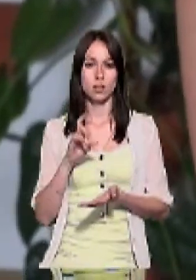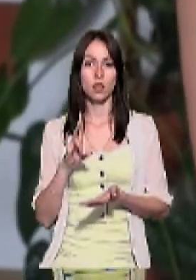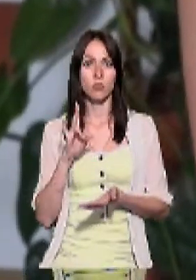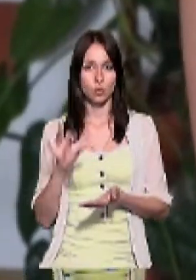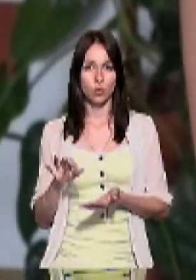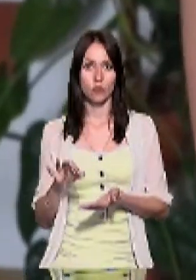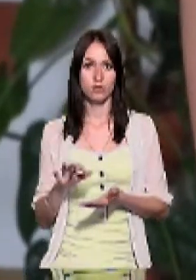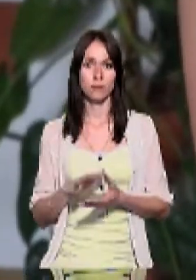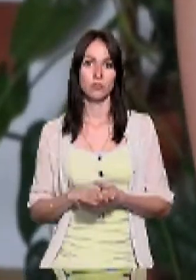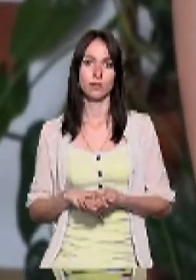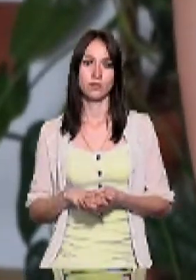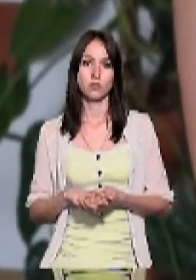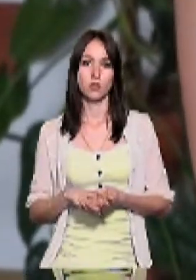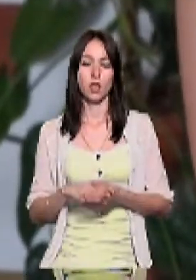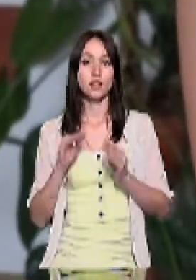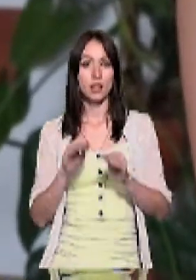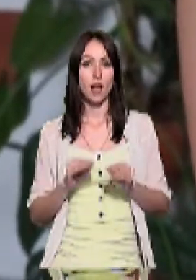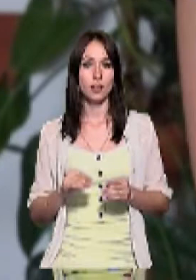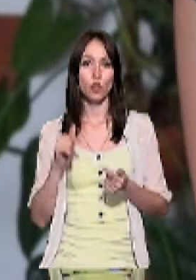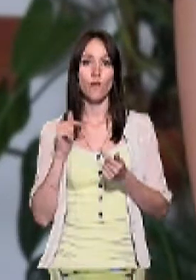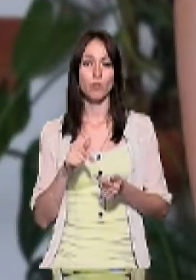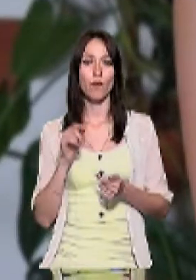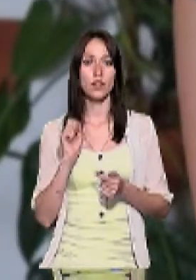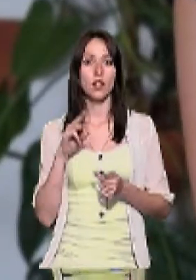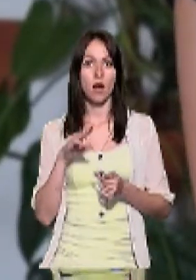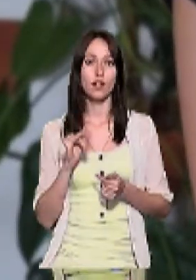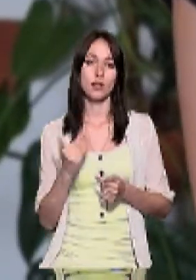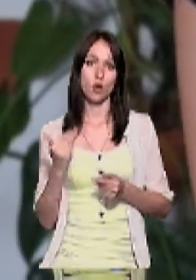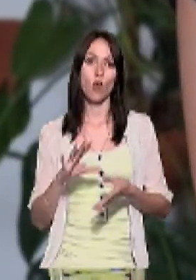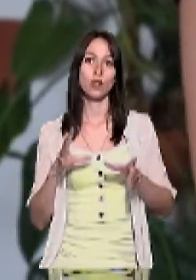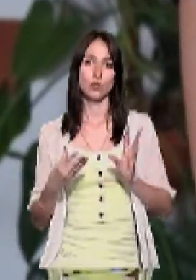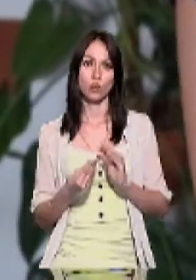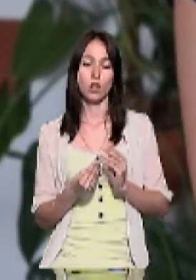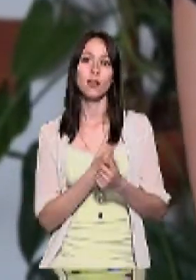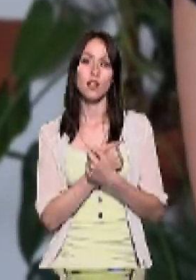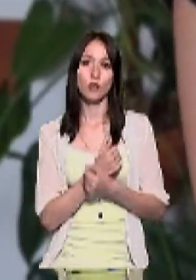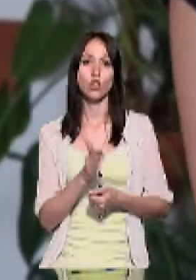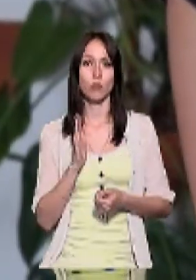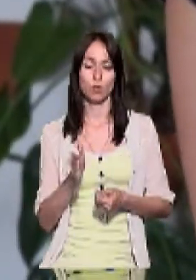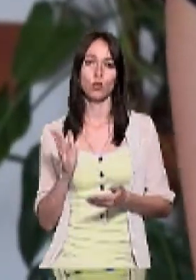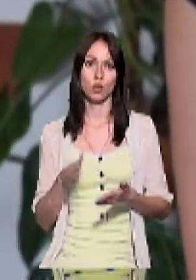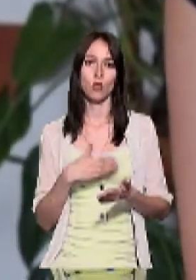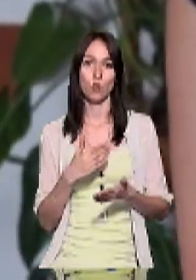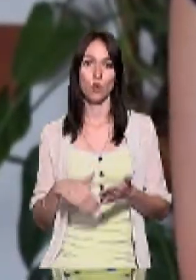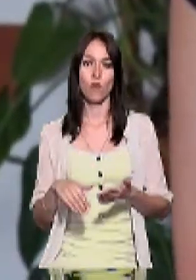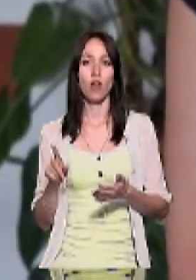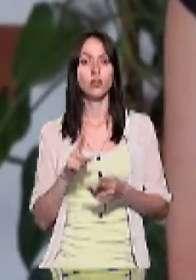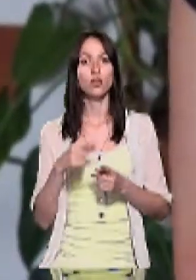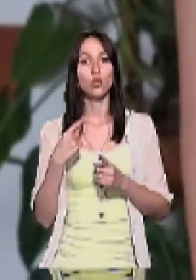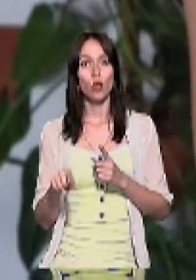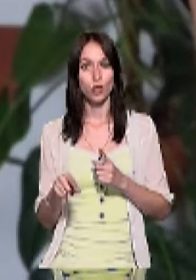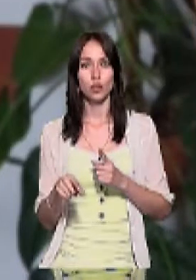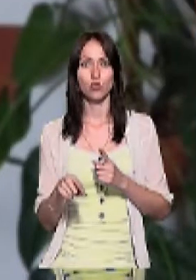незалежного оцінювання, складено відповідний акт і його результати, на жаль, будуть анульовані. Щодо